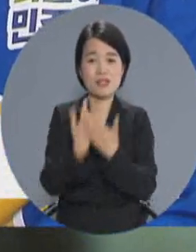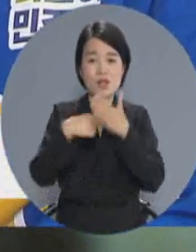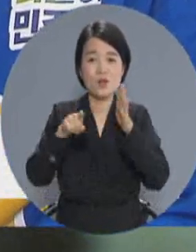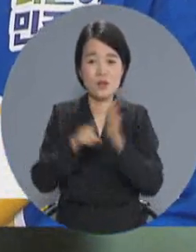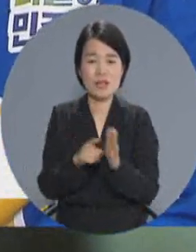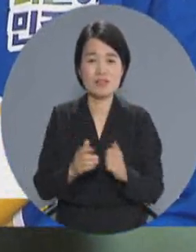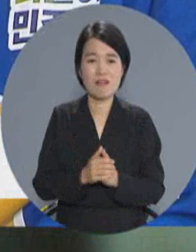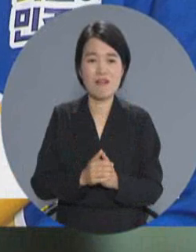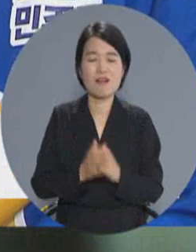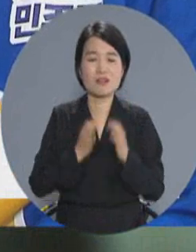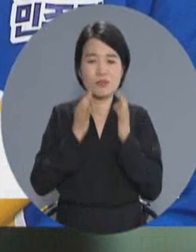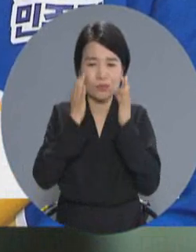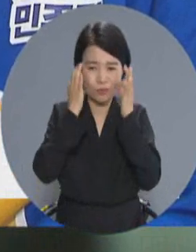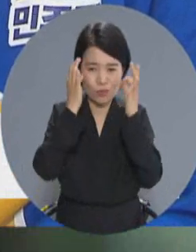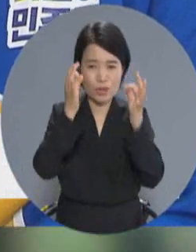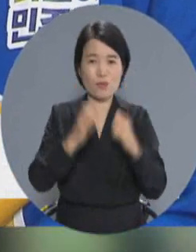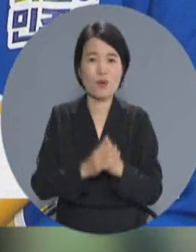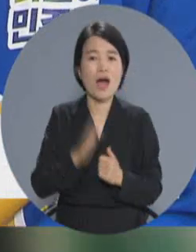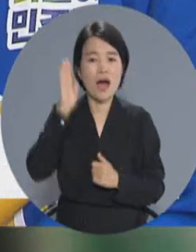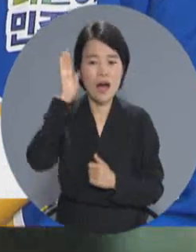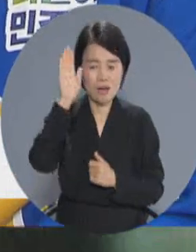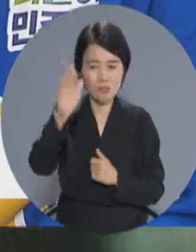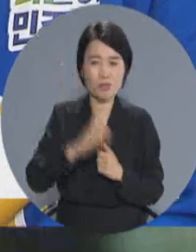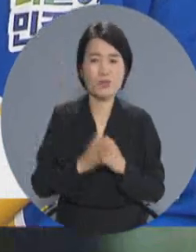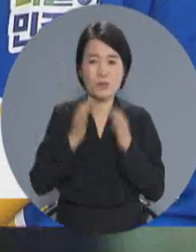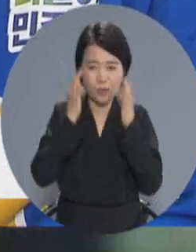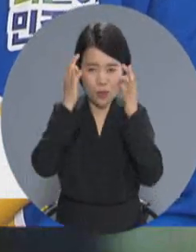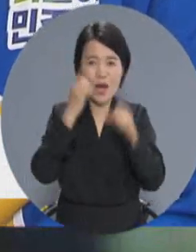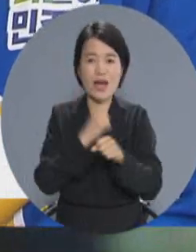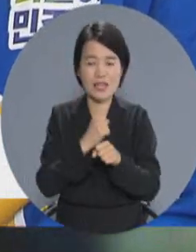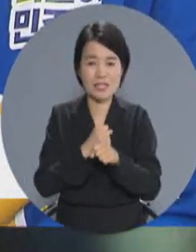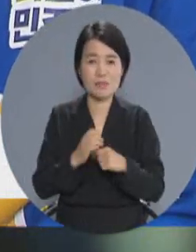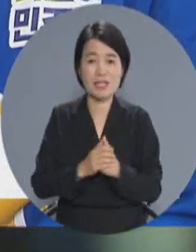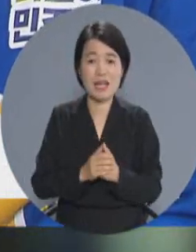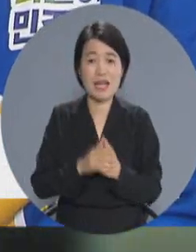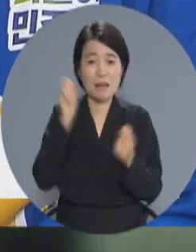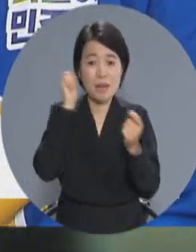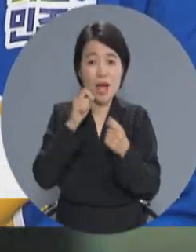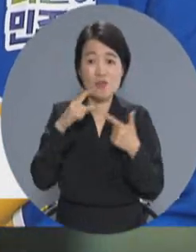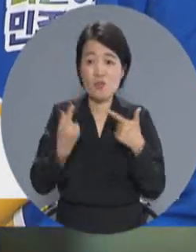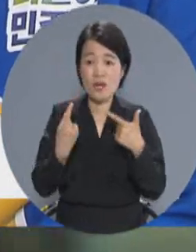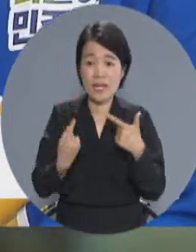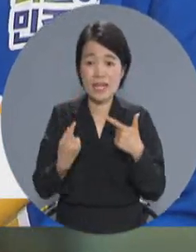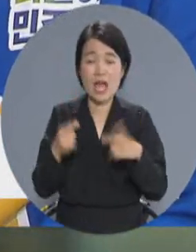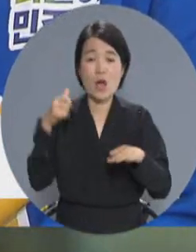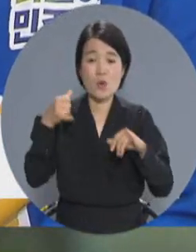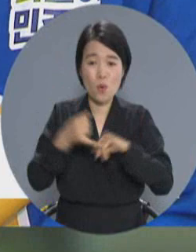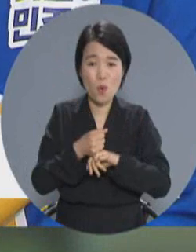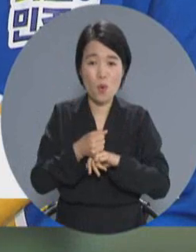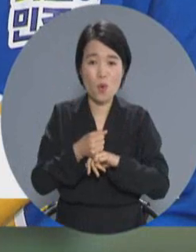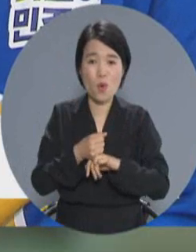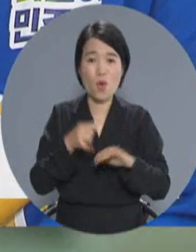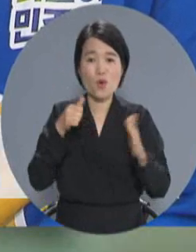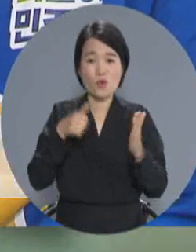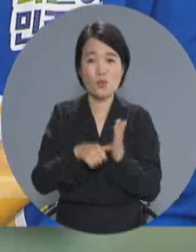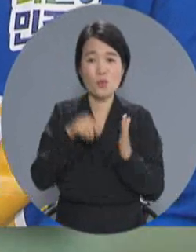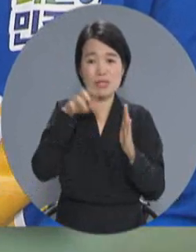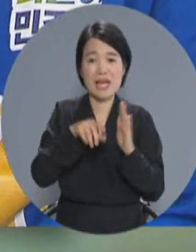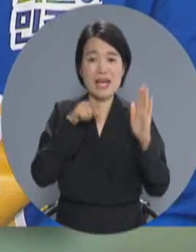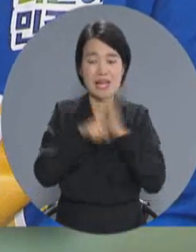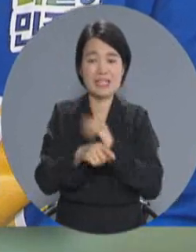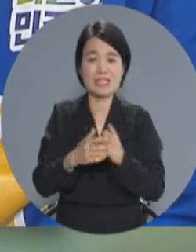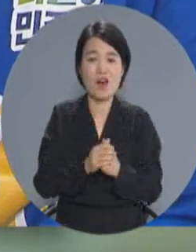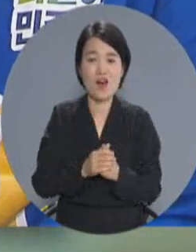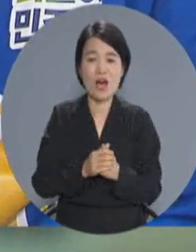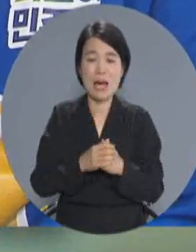나름대로 최선을 다 했고 앞으로도 하겠습니다 다가오는 6월 1일 꼭 투표장에 가셔서 기호